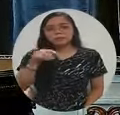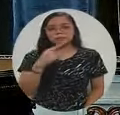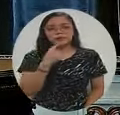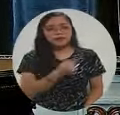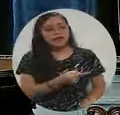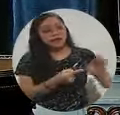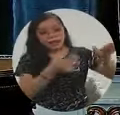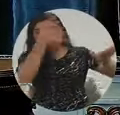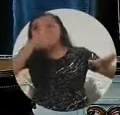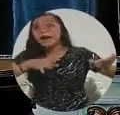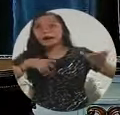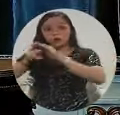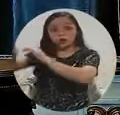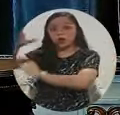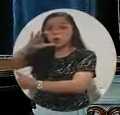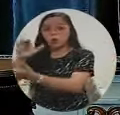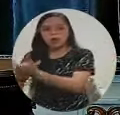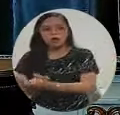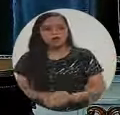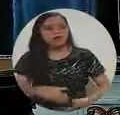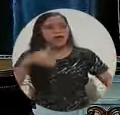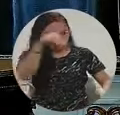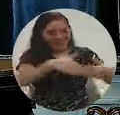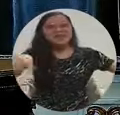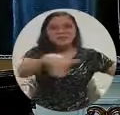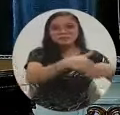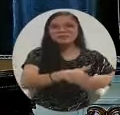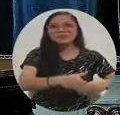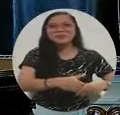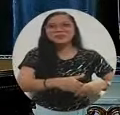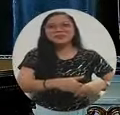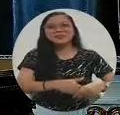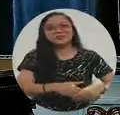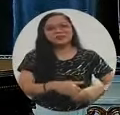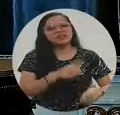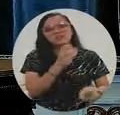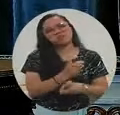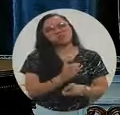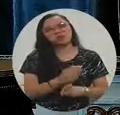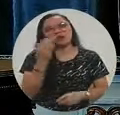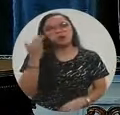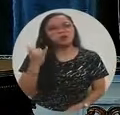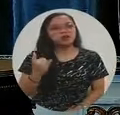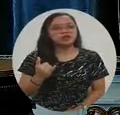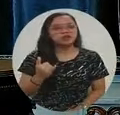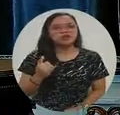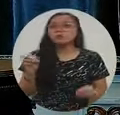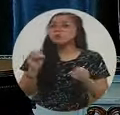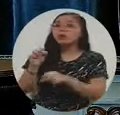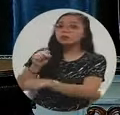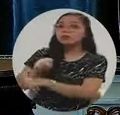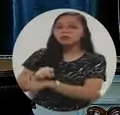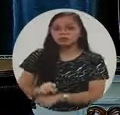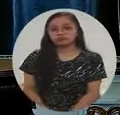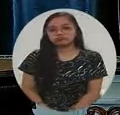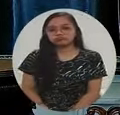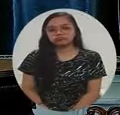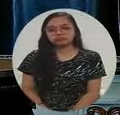Iko, ne, maminyo ka pa, gusto ko niyo maminyo? Ang lisod magminyo, Pastor. Oy, nga naman, pamang